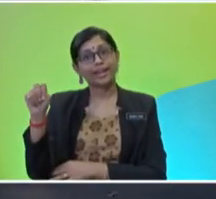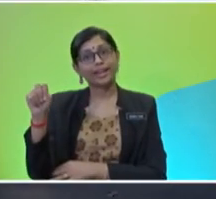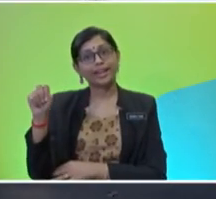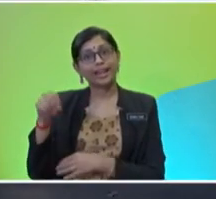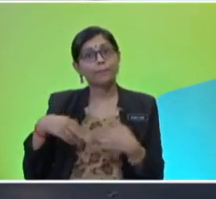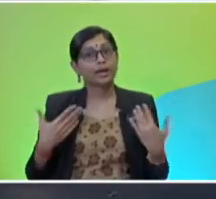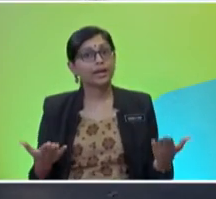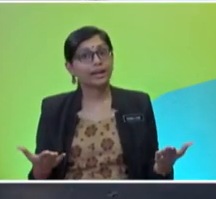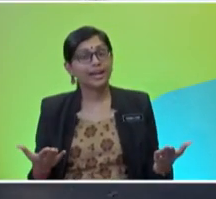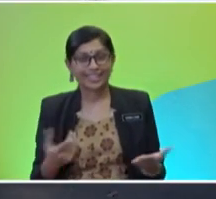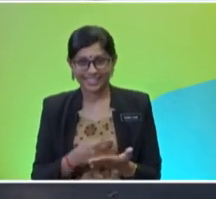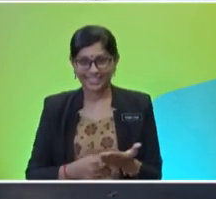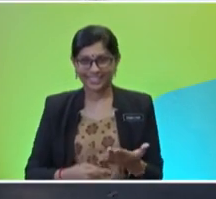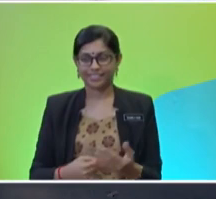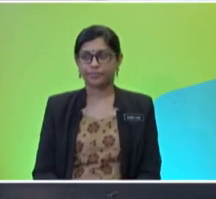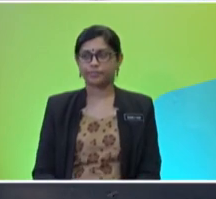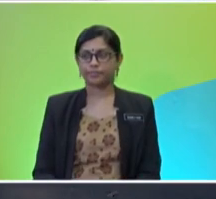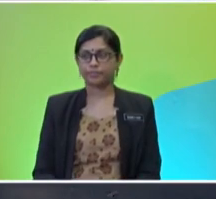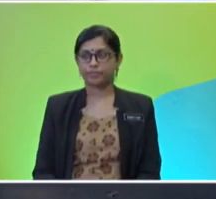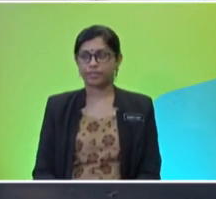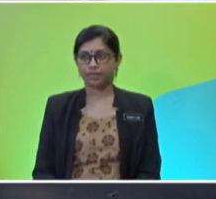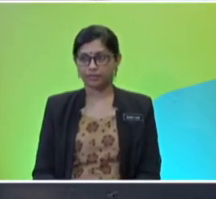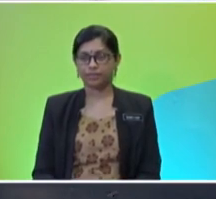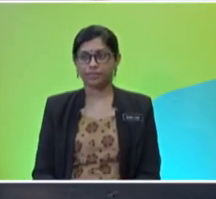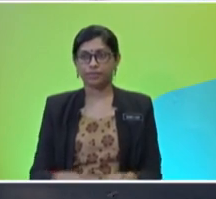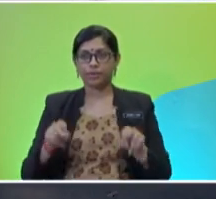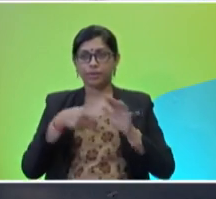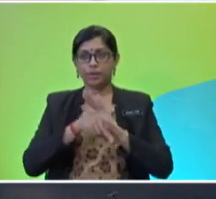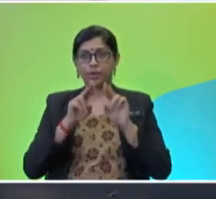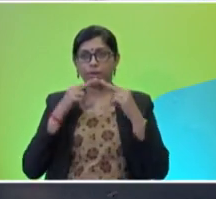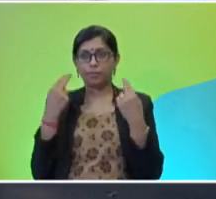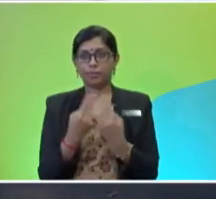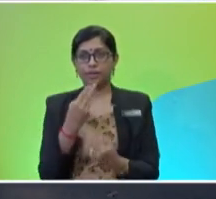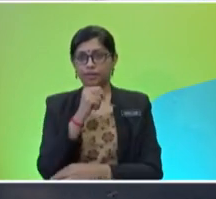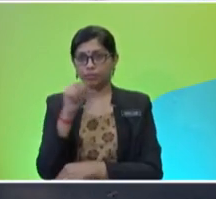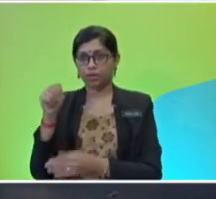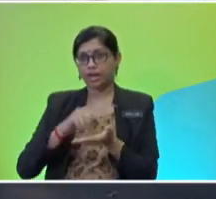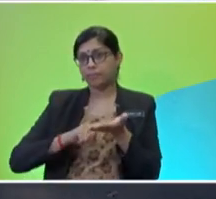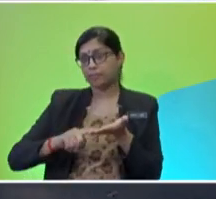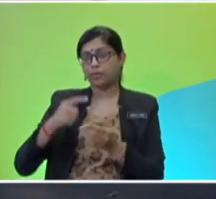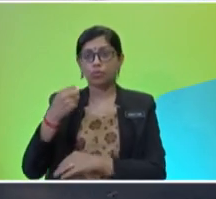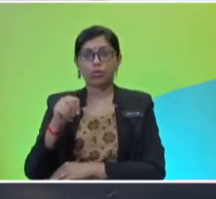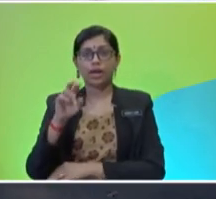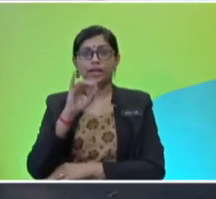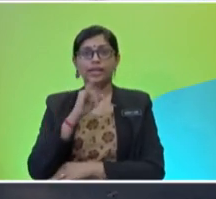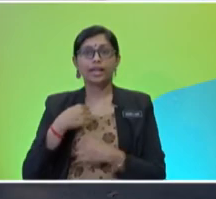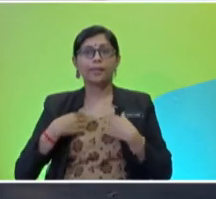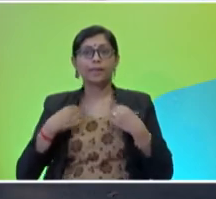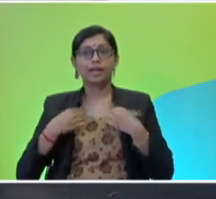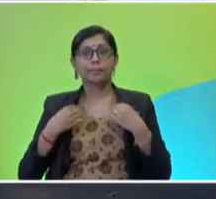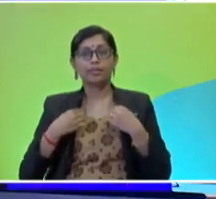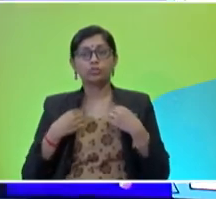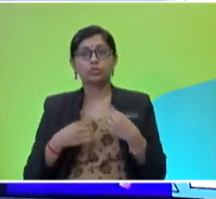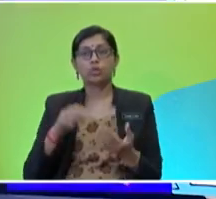tambahkan cikgu? Okey, ini dia. Saya tampalkan dekat bawah dia boleh cikgu? Okey, boleh. Okey, saya